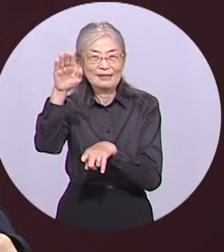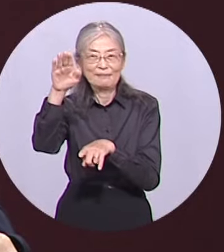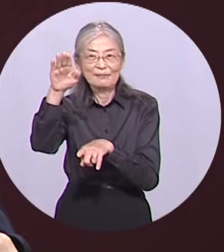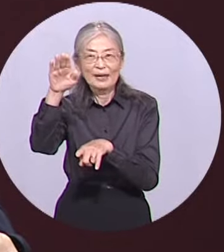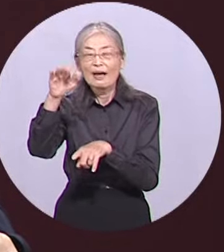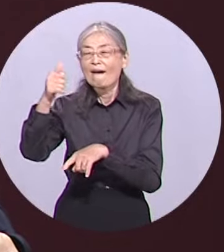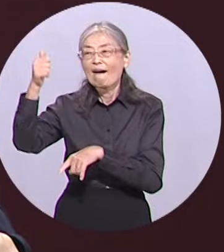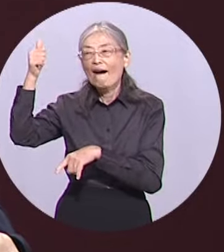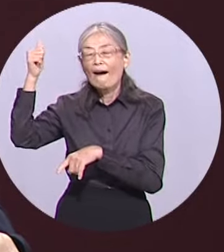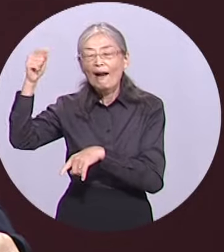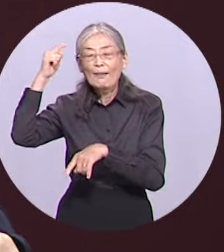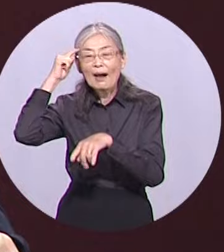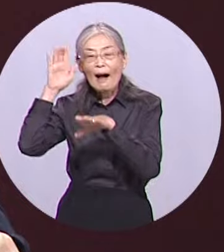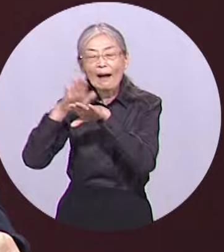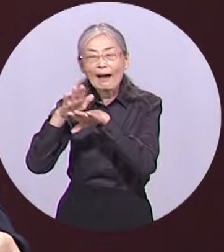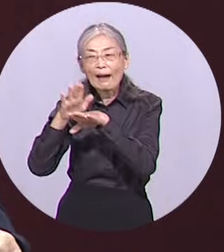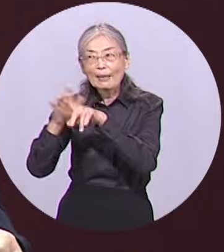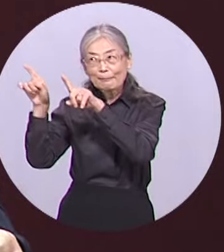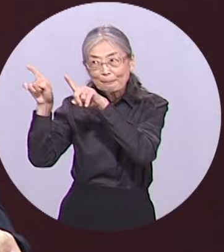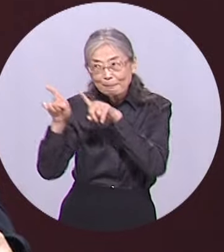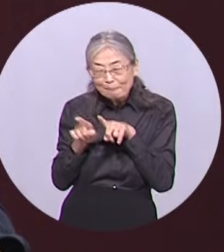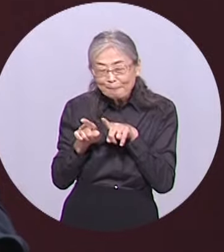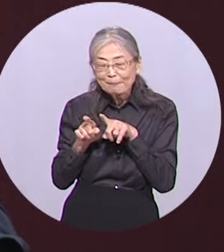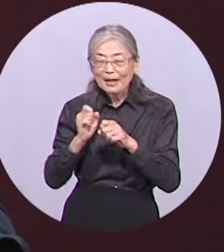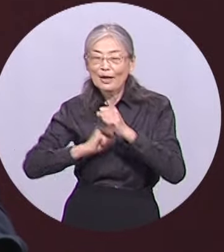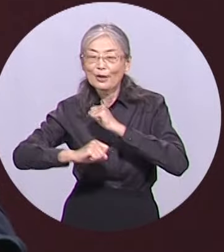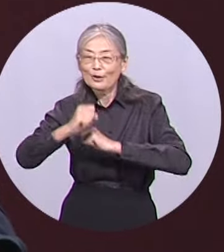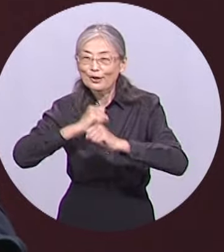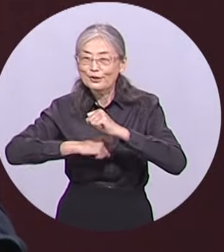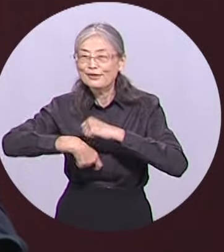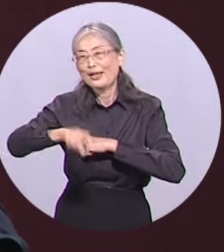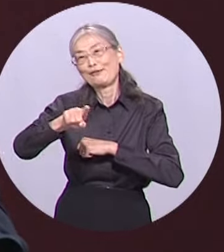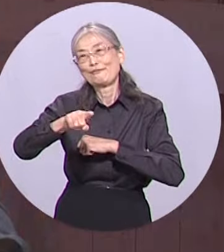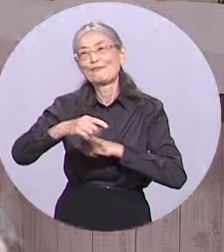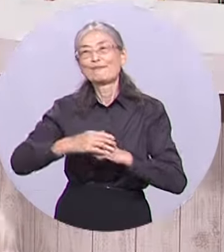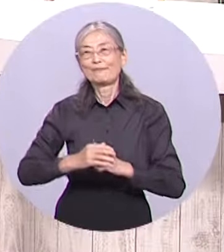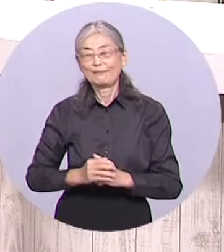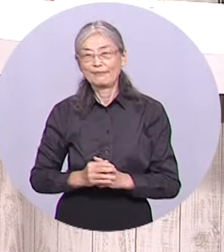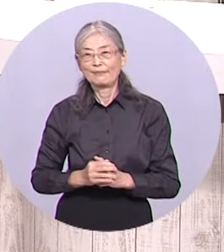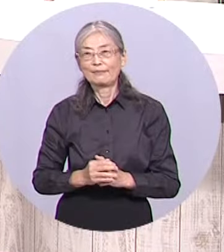一王の精神を引き継ぎながら取り組んでまいります。